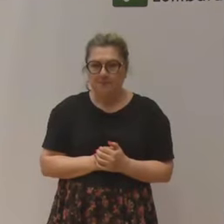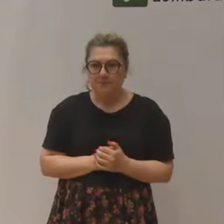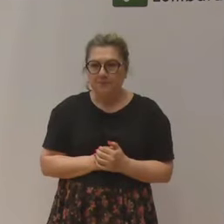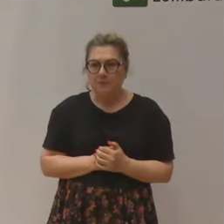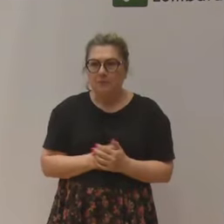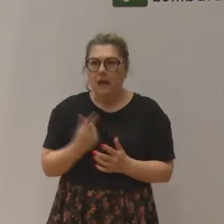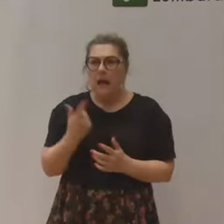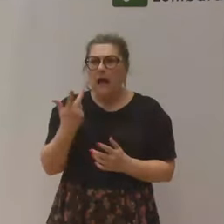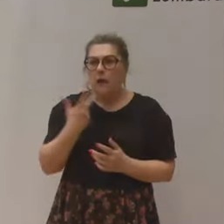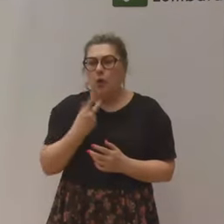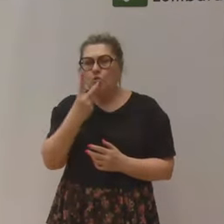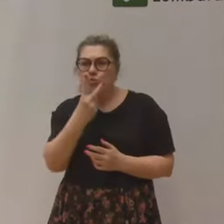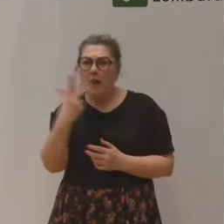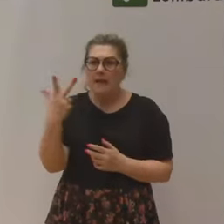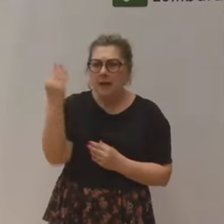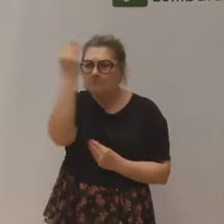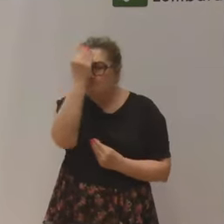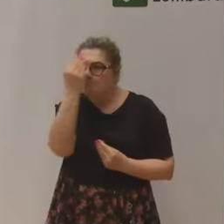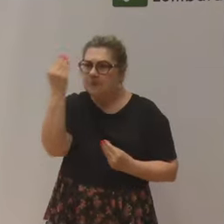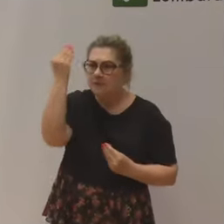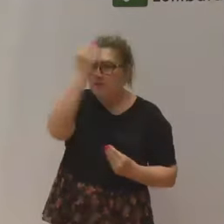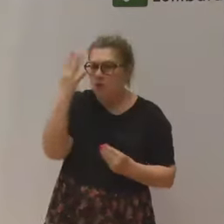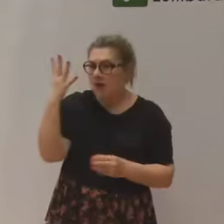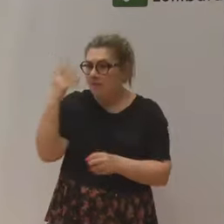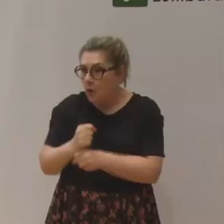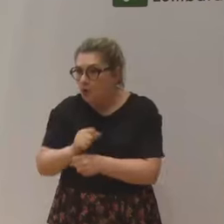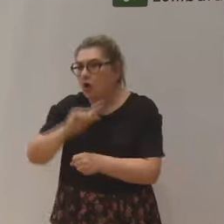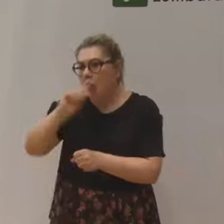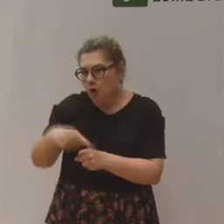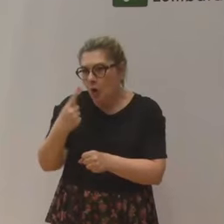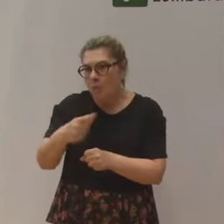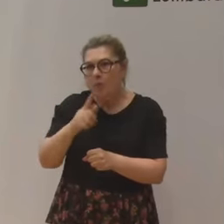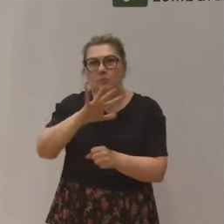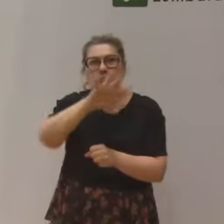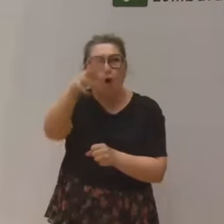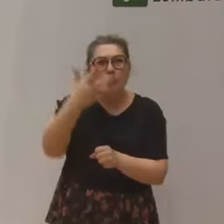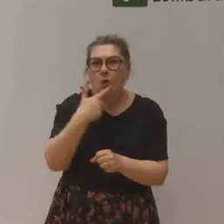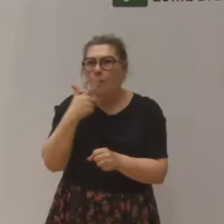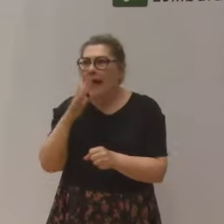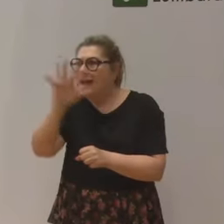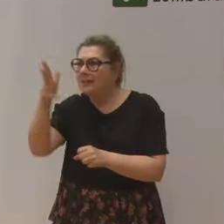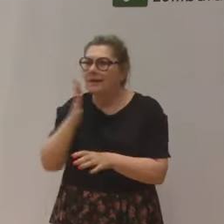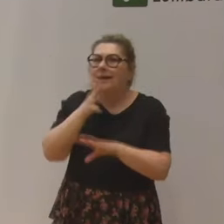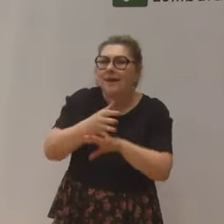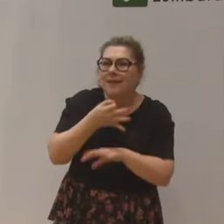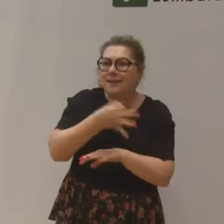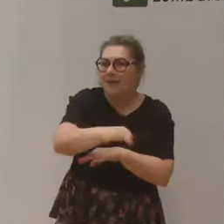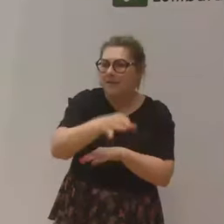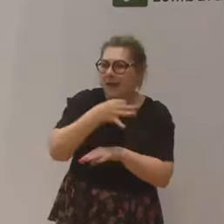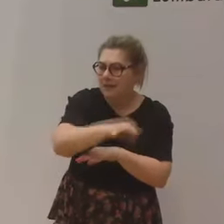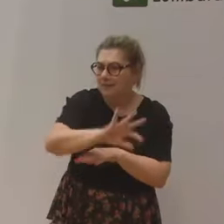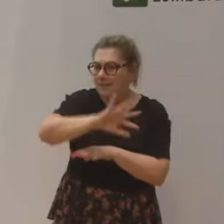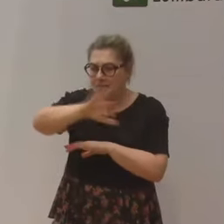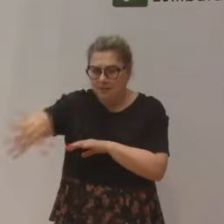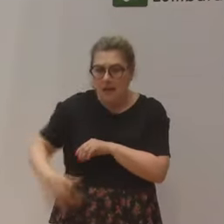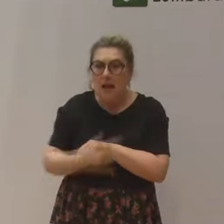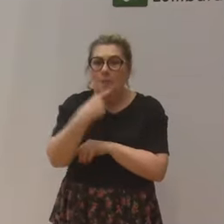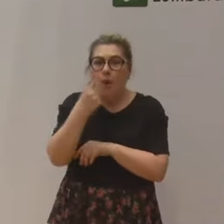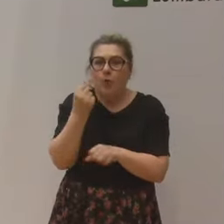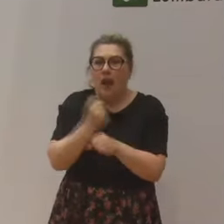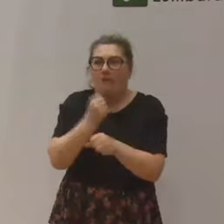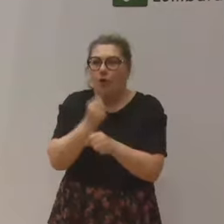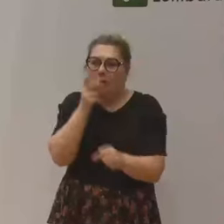Due o tre riflessioni molto rapidamente per poi lasciare spazio agli altri interventi diciamo, i lavori